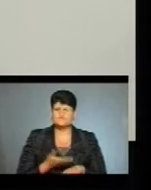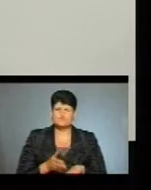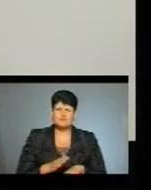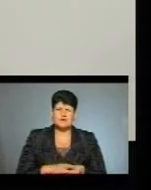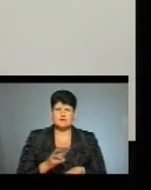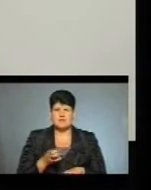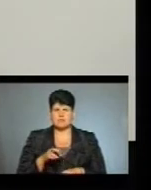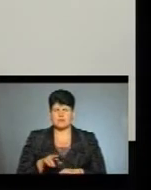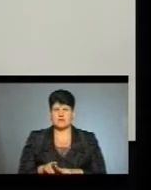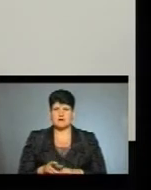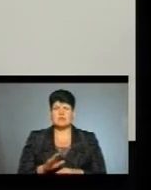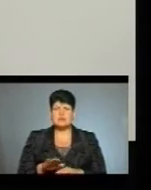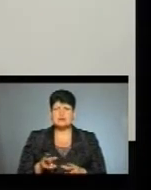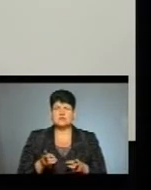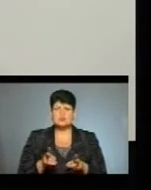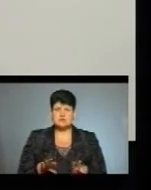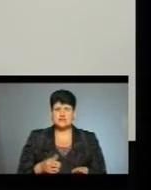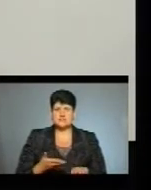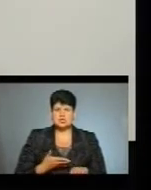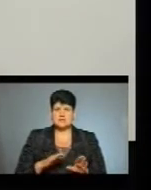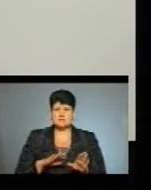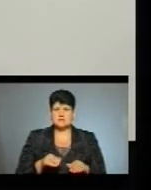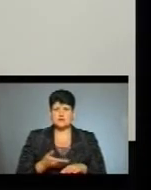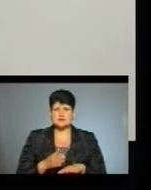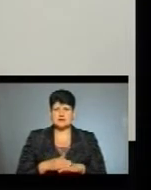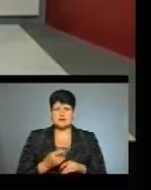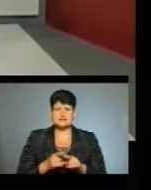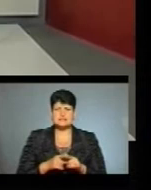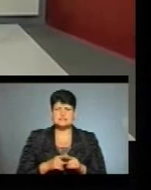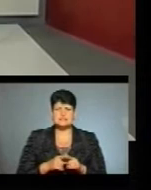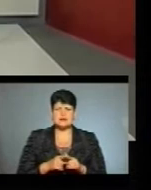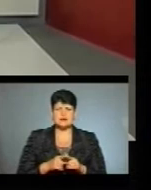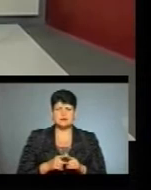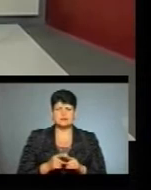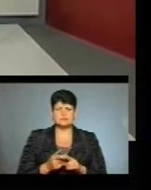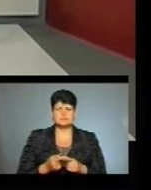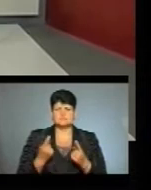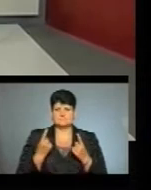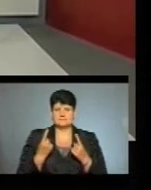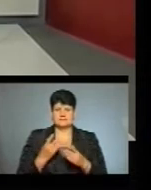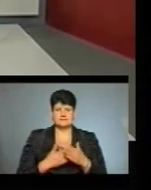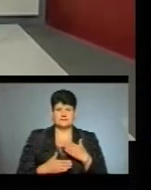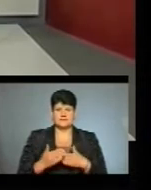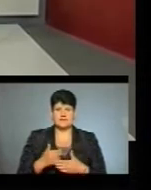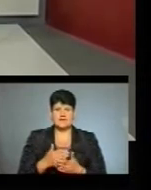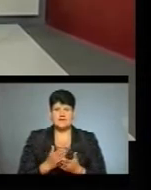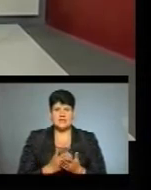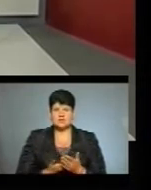якщо залишаються жити після ускладнень, це є глибокі інваліди, і це якість життя, звичайно,